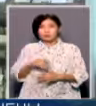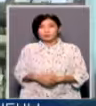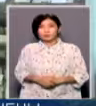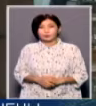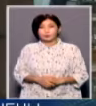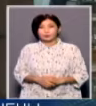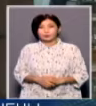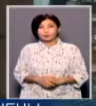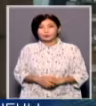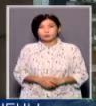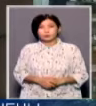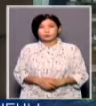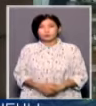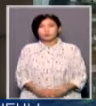казахстанцев.